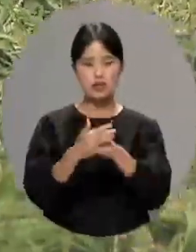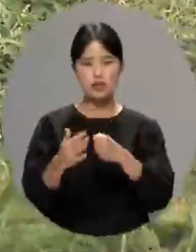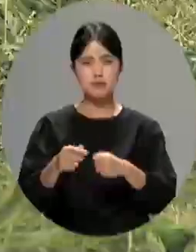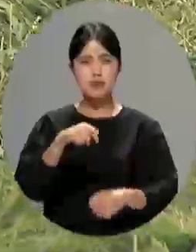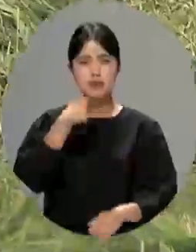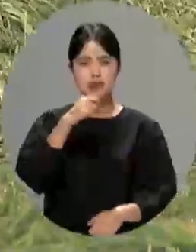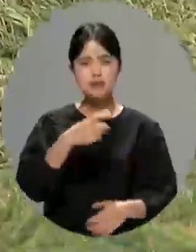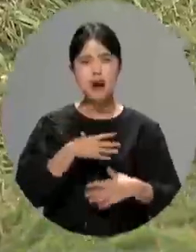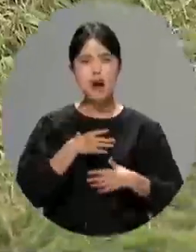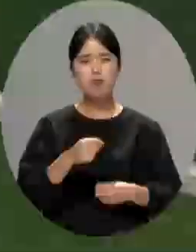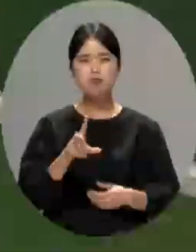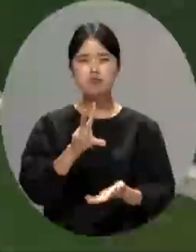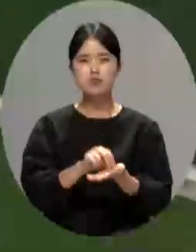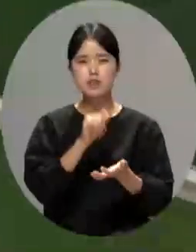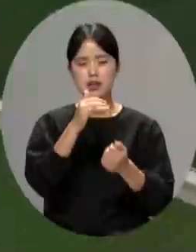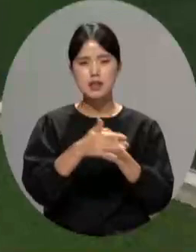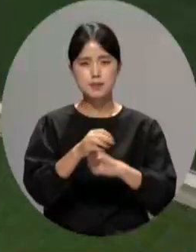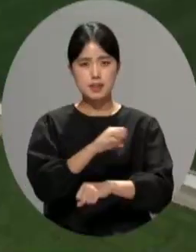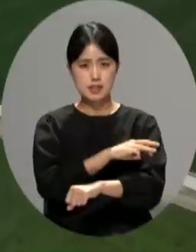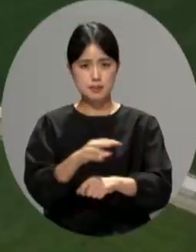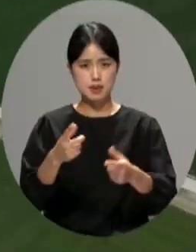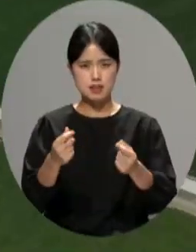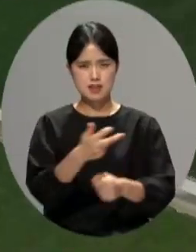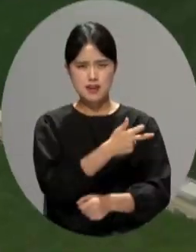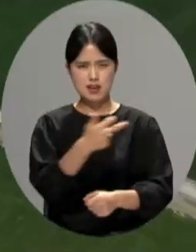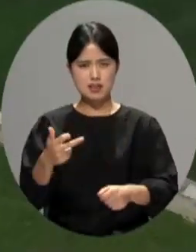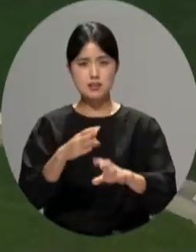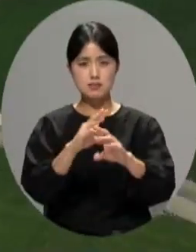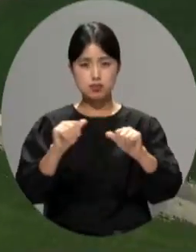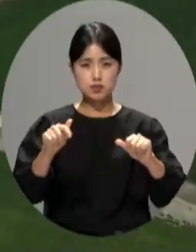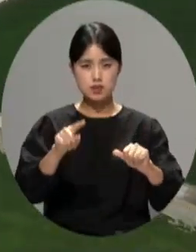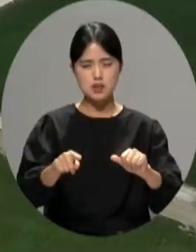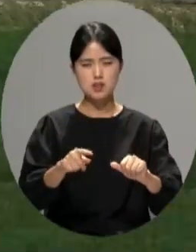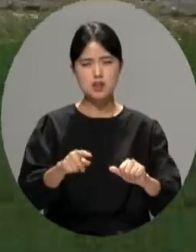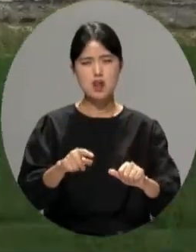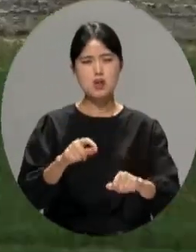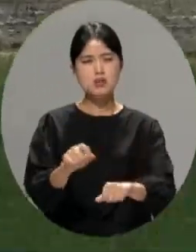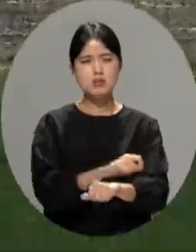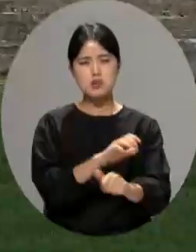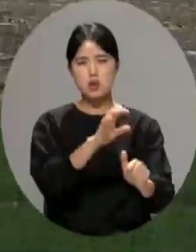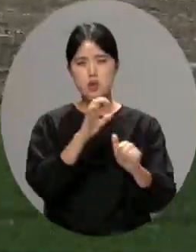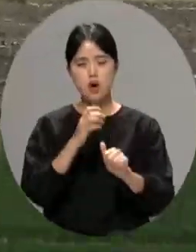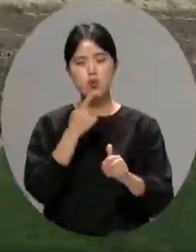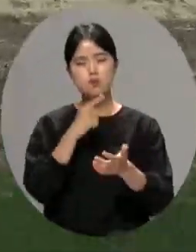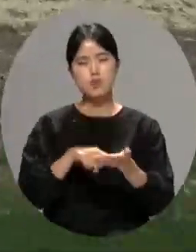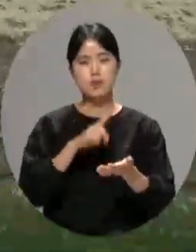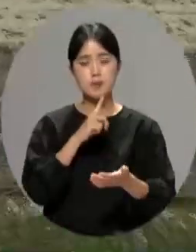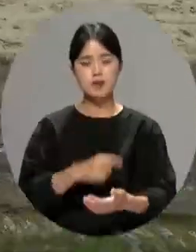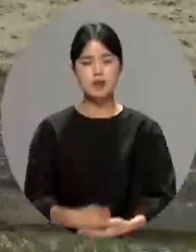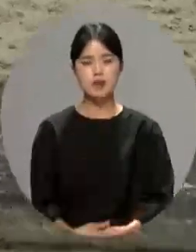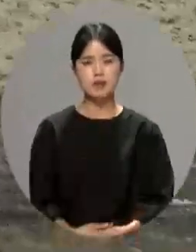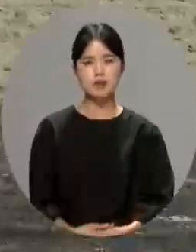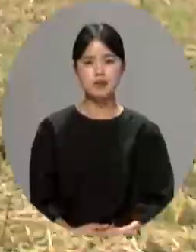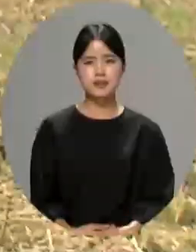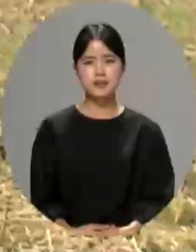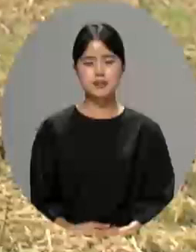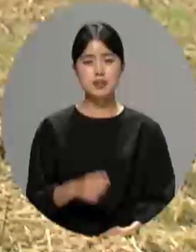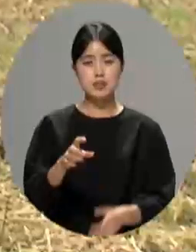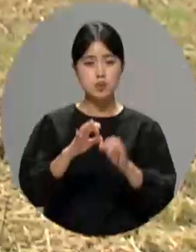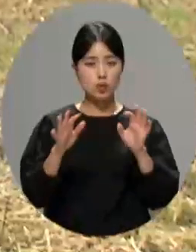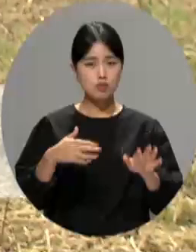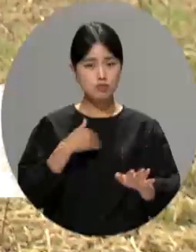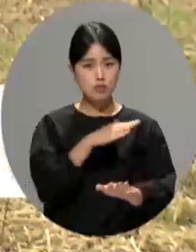커지면서 새만금 같은 대규모 농업 지역에서 특히 활용도가 높을 것으로 보입니다 그동안 저희들이